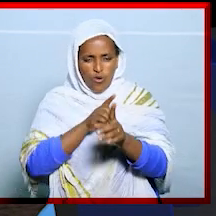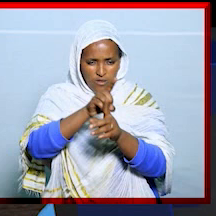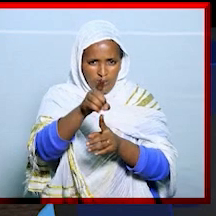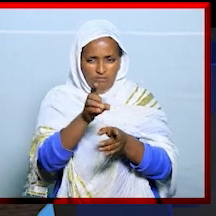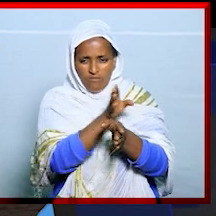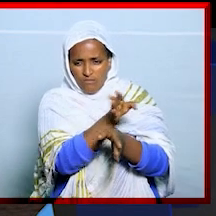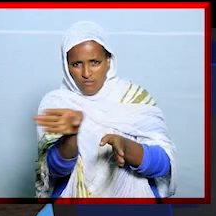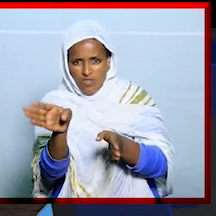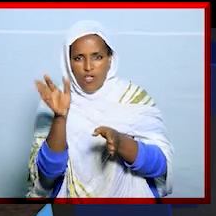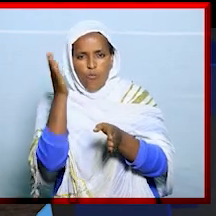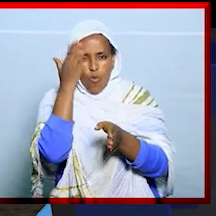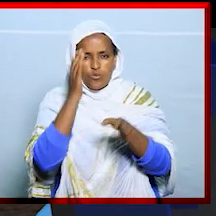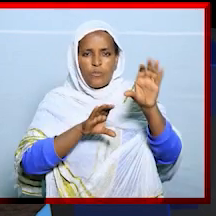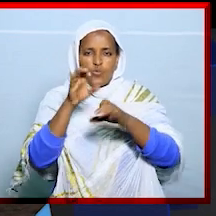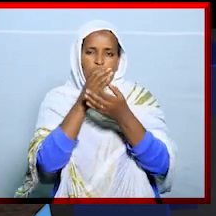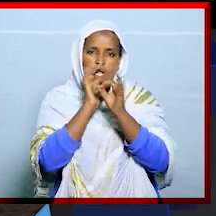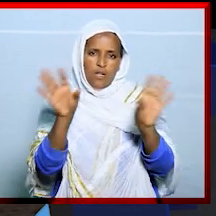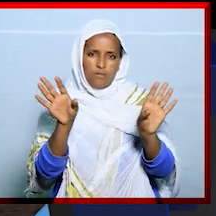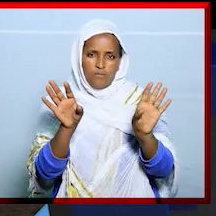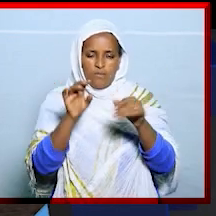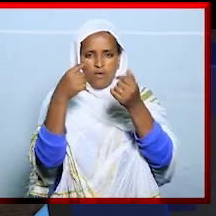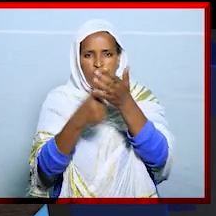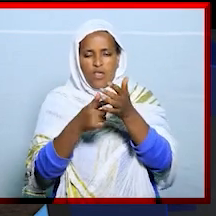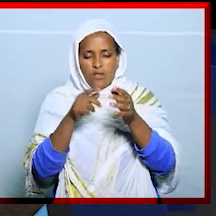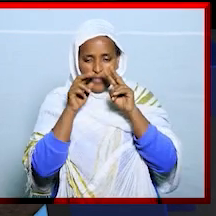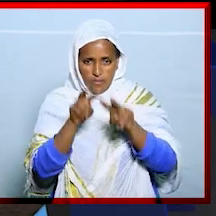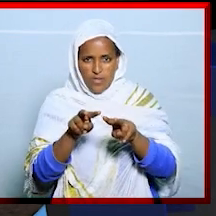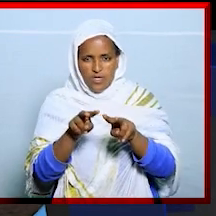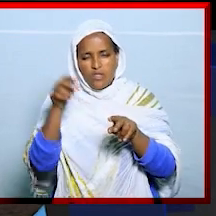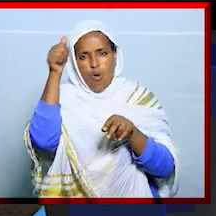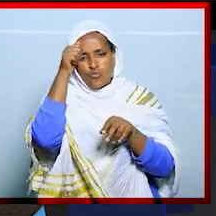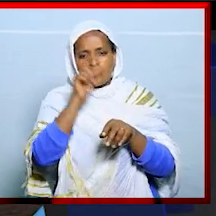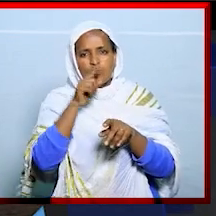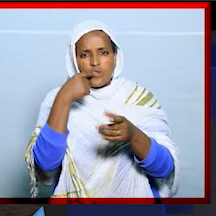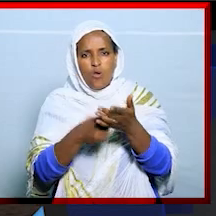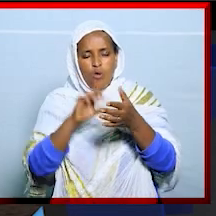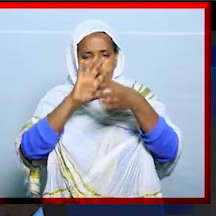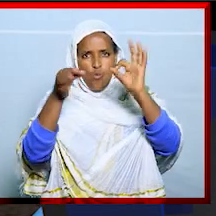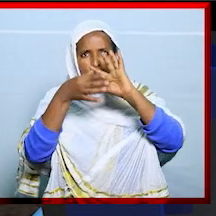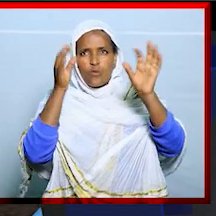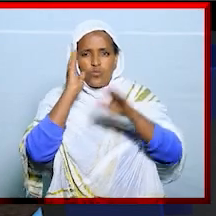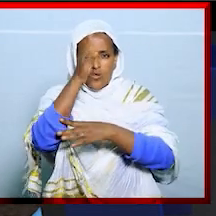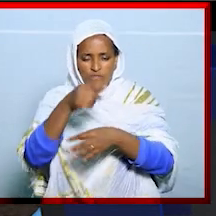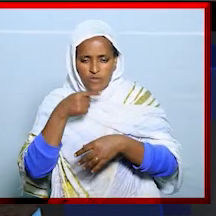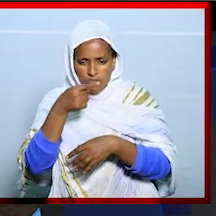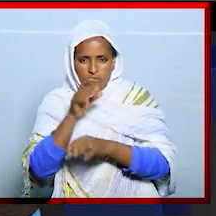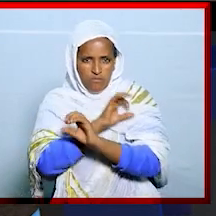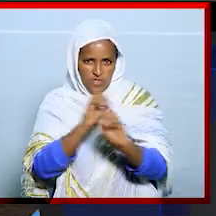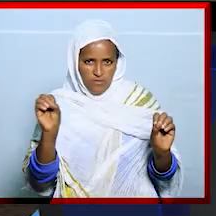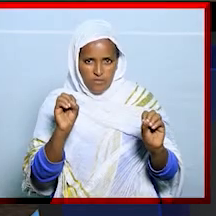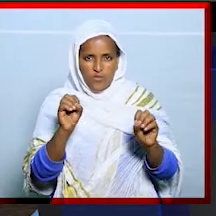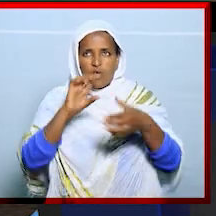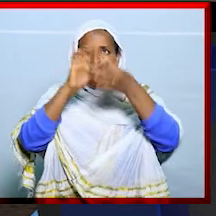ህይወት እንዲቃናም ሆነ እንዲጣመም የሚያውቁትም የሚያደርጉትም ነገር የለም። አውግስቲኖስ ይህን በተመለከተ እንዲህ ይላል፣ ከዋክብት ወደፊት የሚሆነውን አይተነብዩም